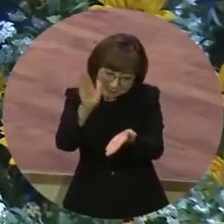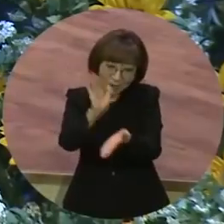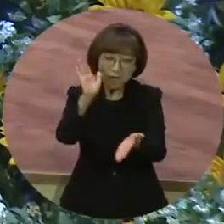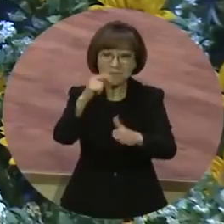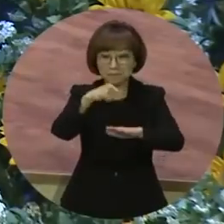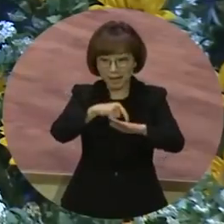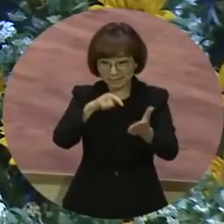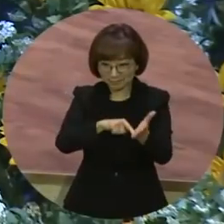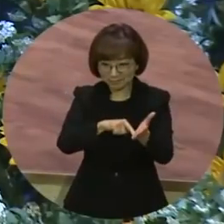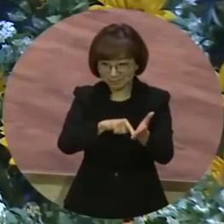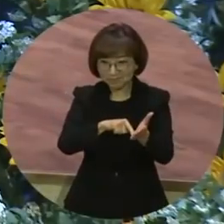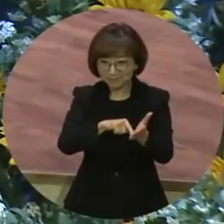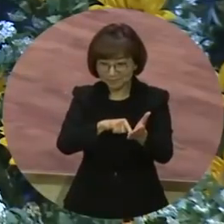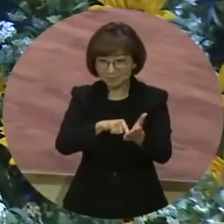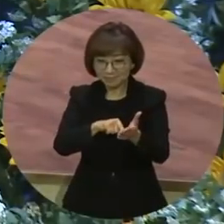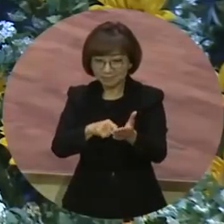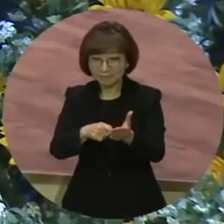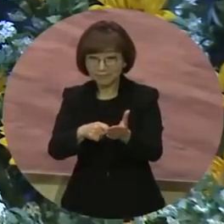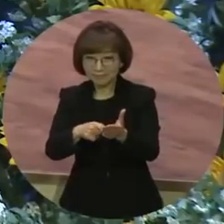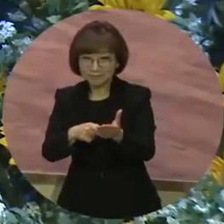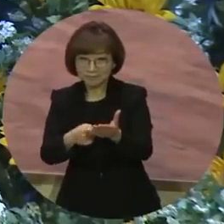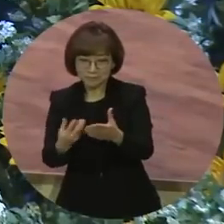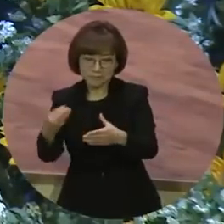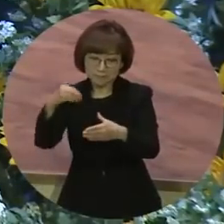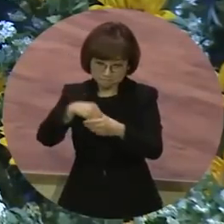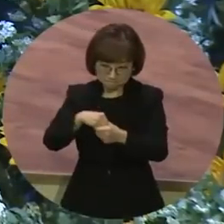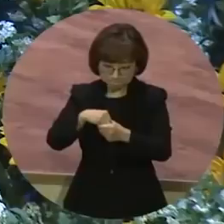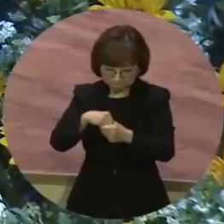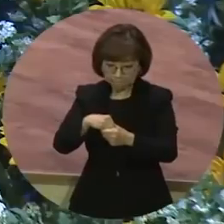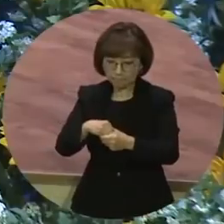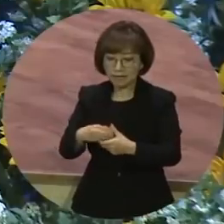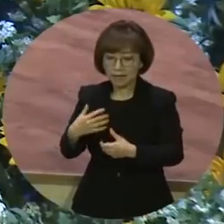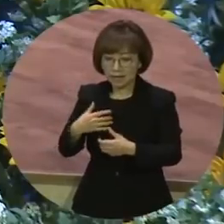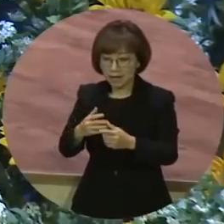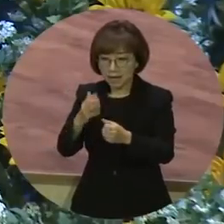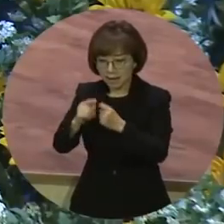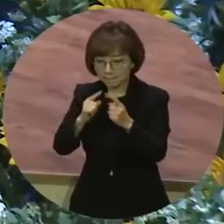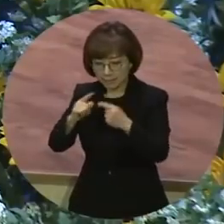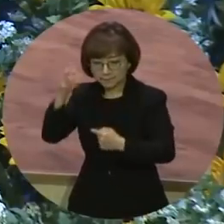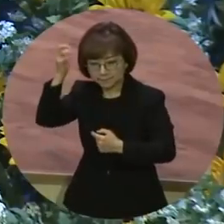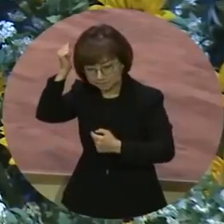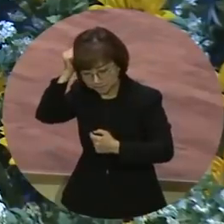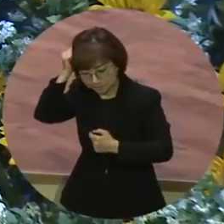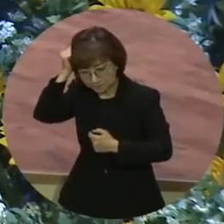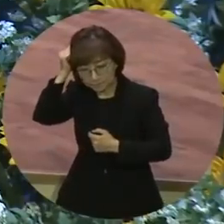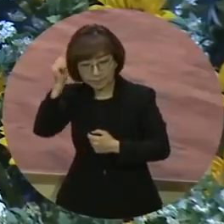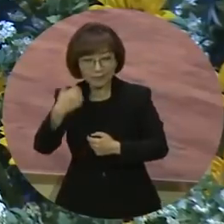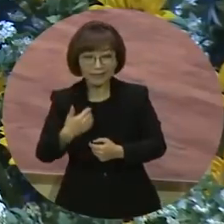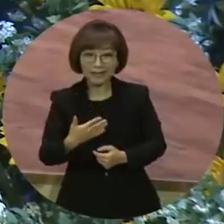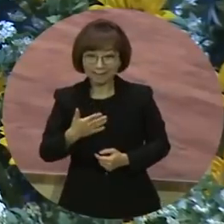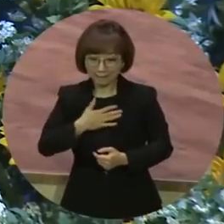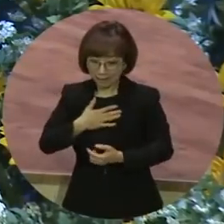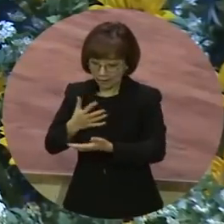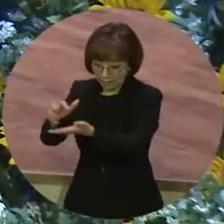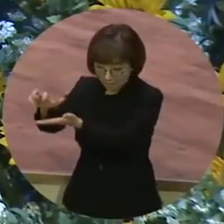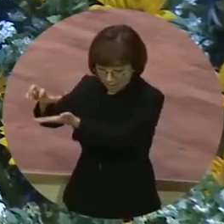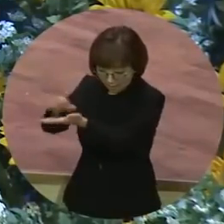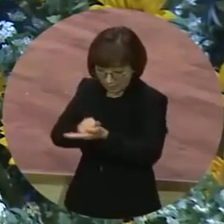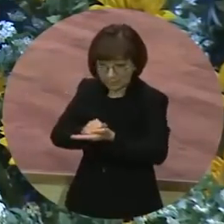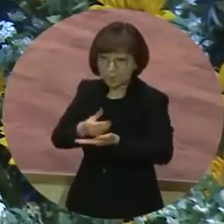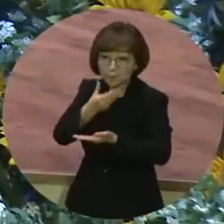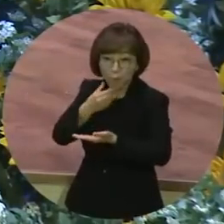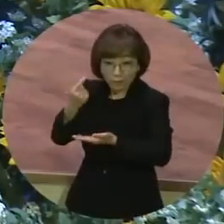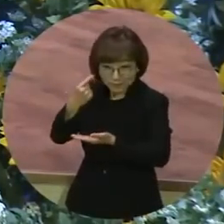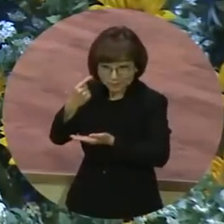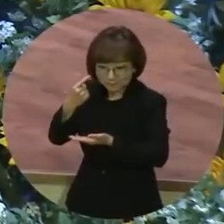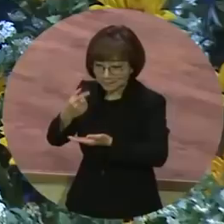그대로 담겨진 언약. 일주일에 한 번이라도 내가 말씀 운동을 해야지. 내가 가진 복음, 내